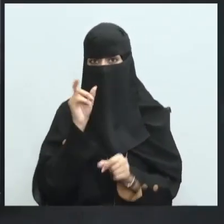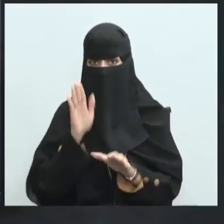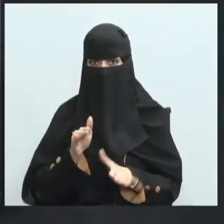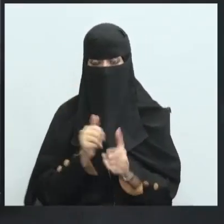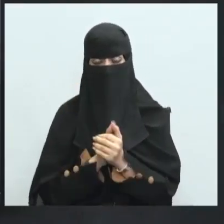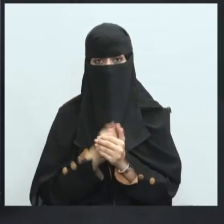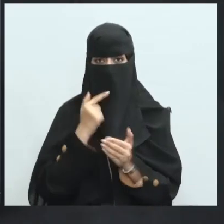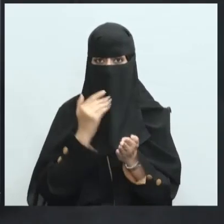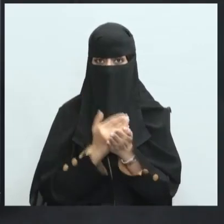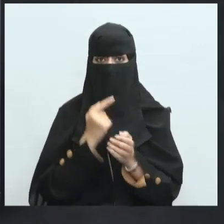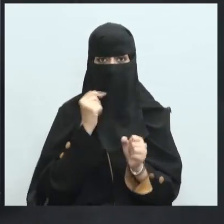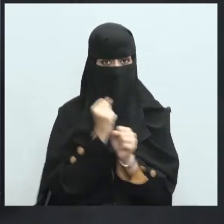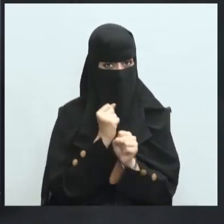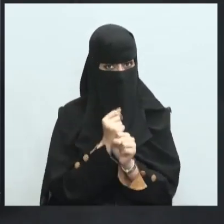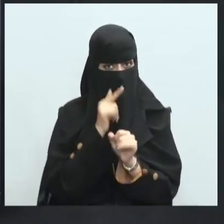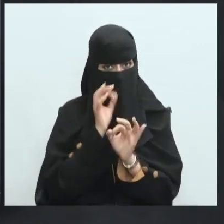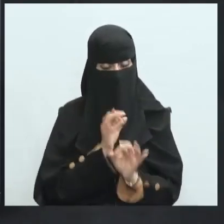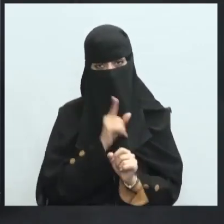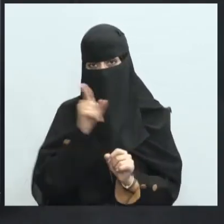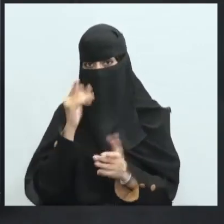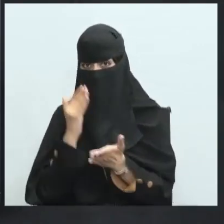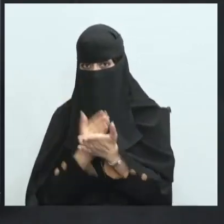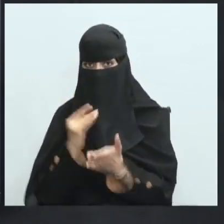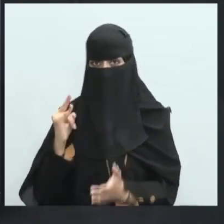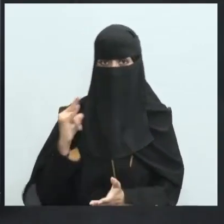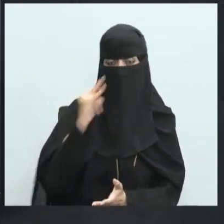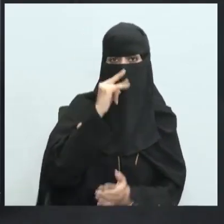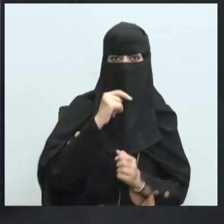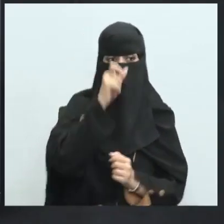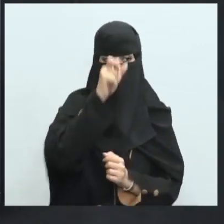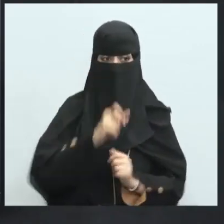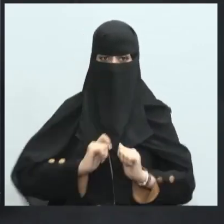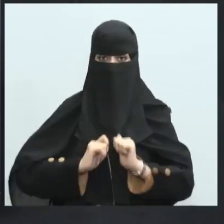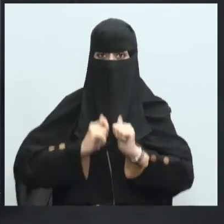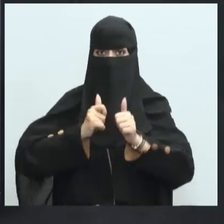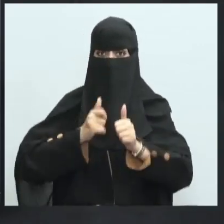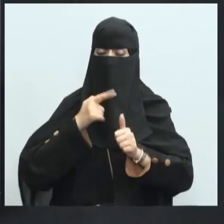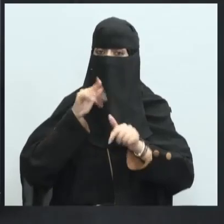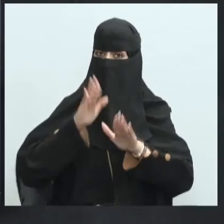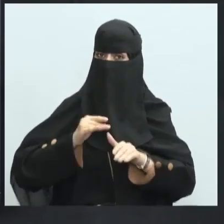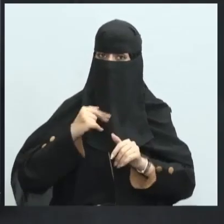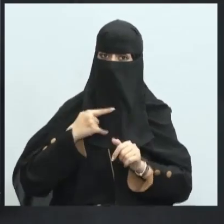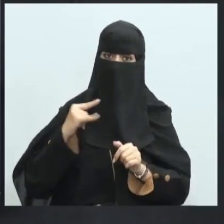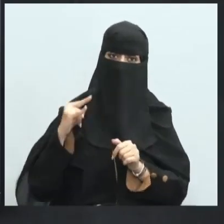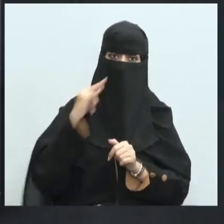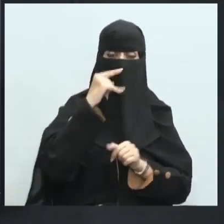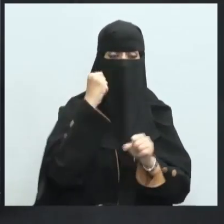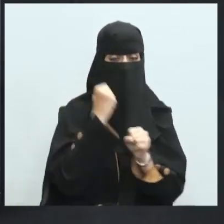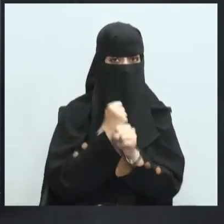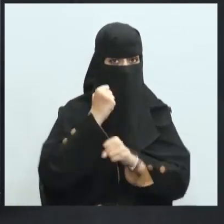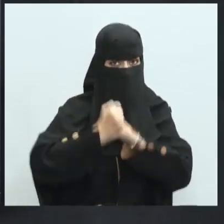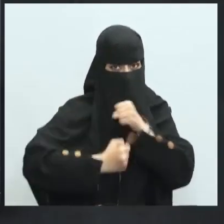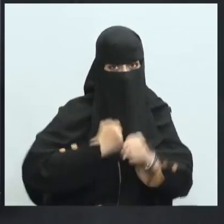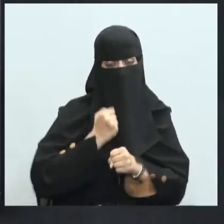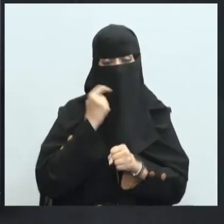ال الرخص المهنيه هذه الرخصه تخول ل الطيار بمزاوله